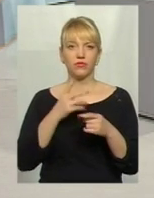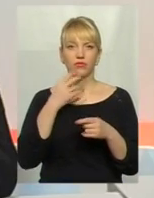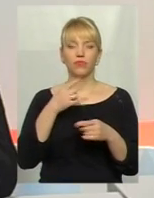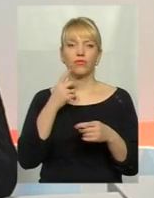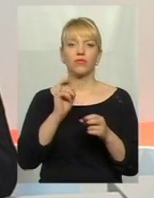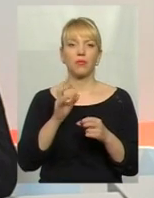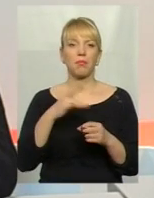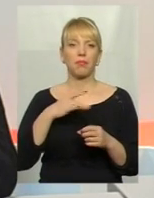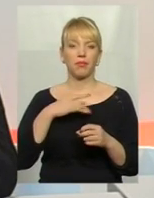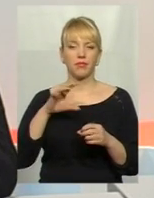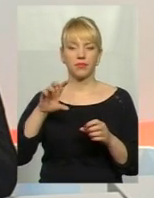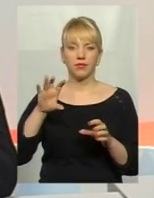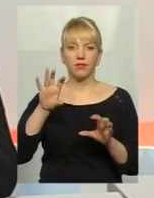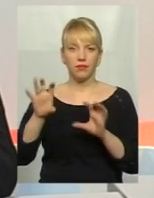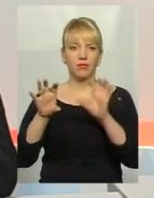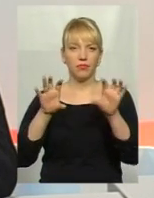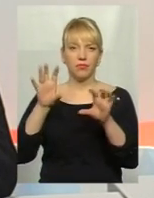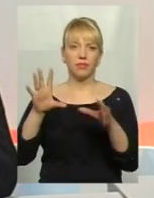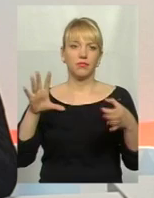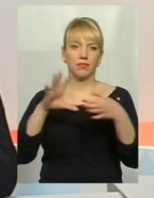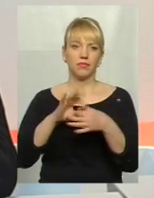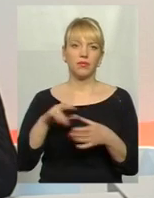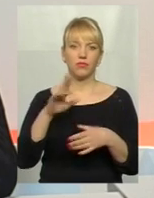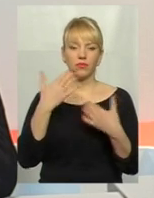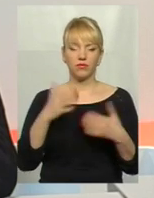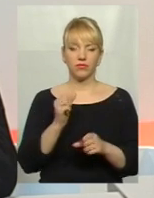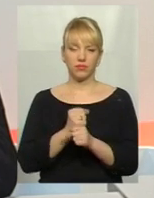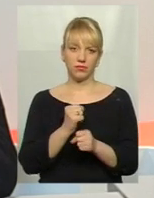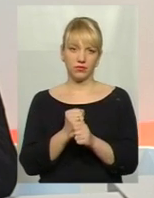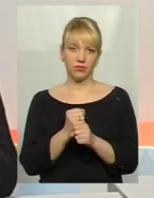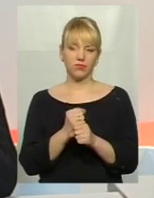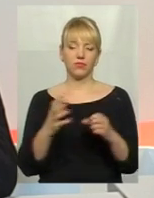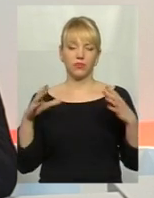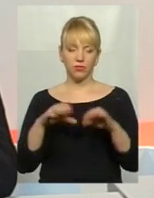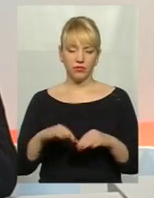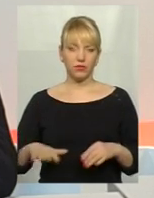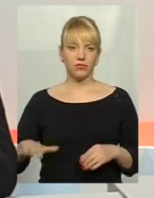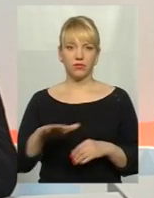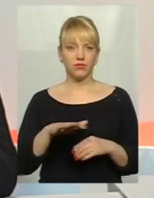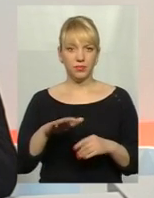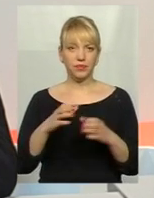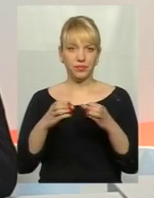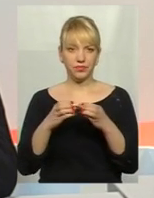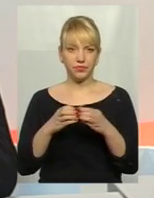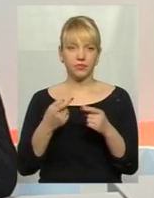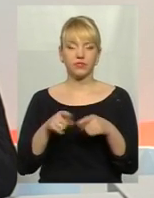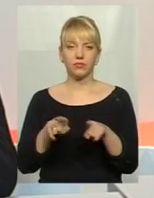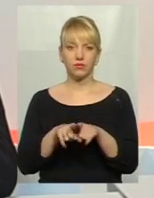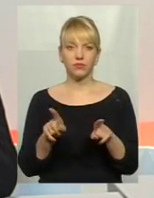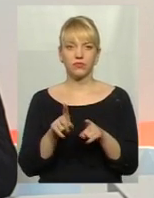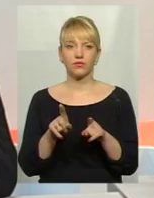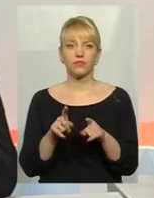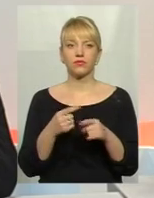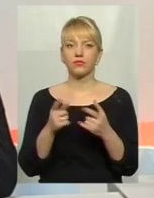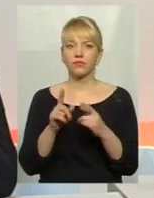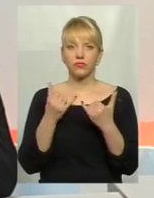плямами, приєднатися до вже діючих об'єднаних громад. І так само цей законопроект відкриває можливості для міст обласного значення, що саме